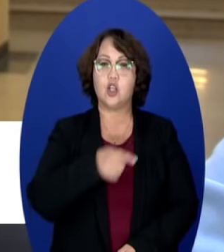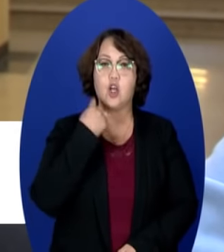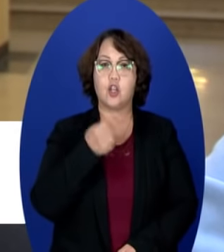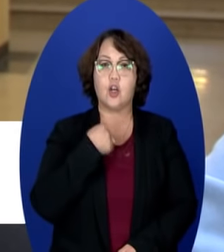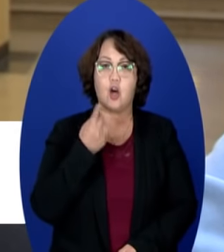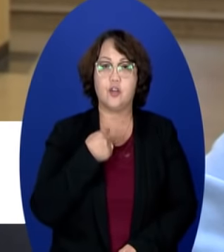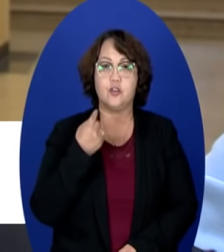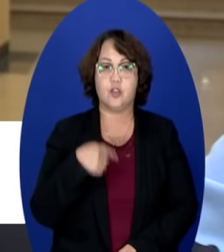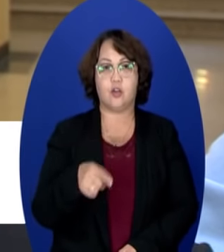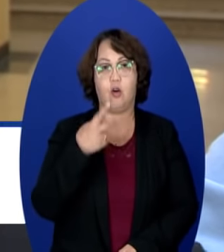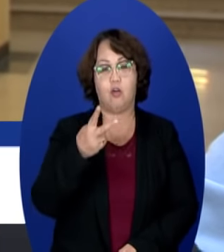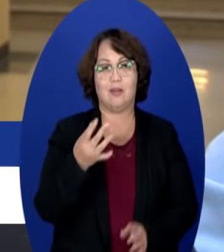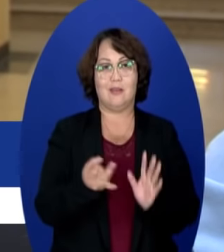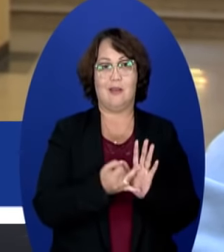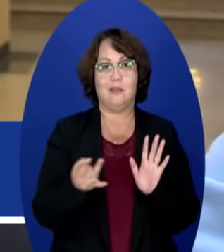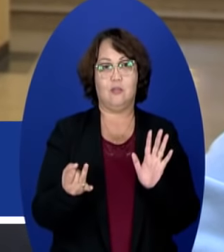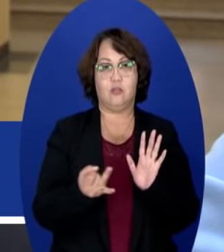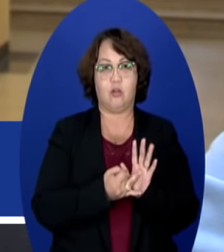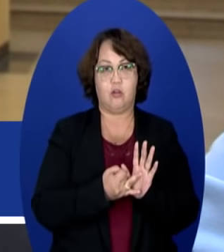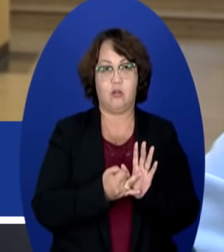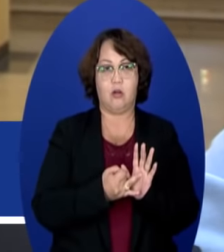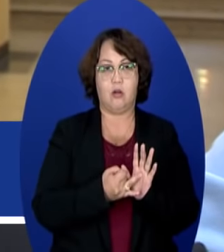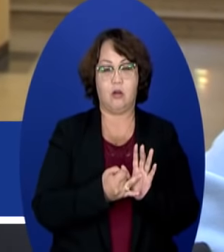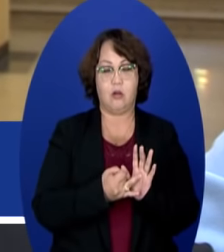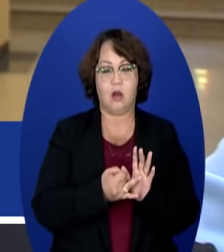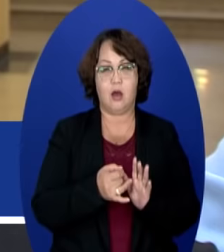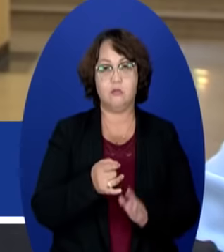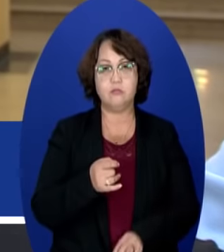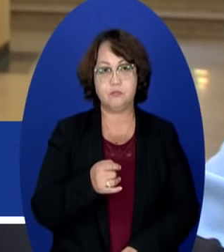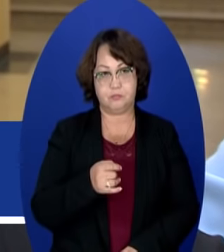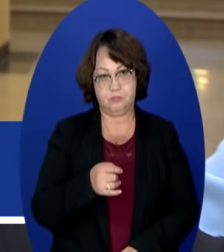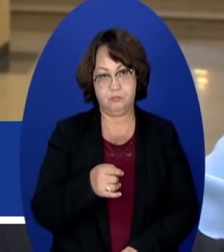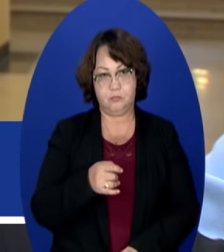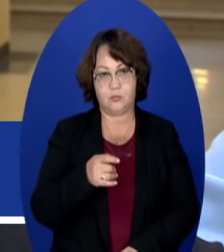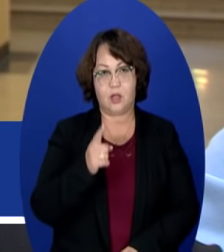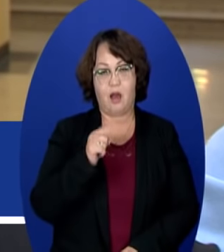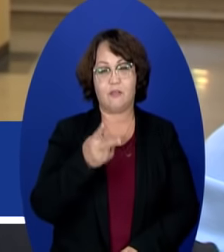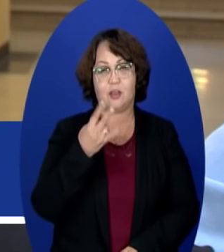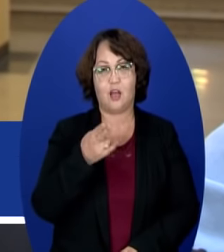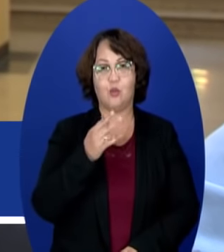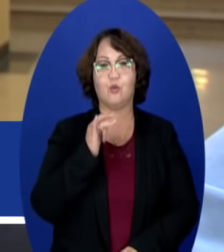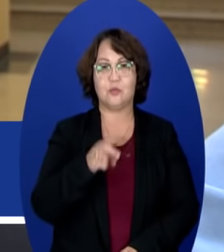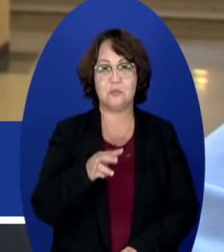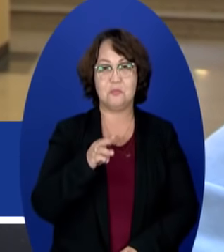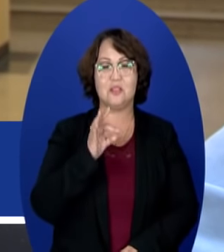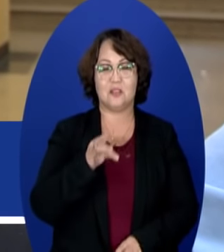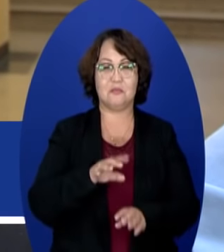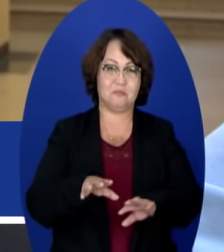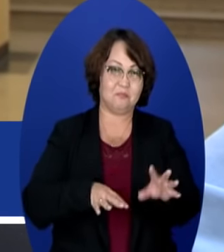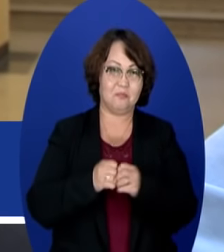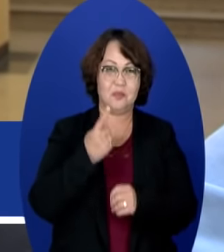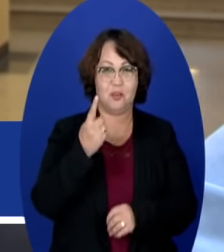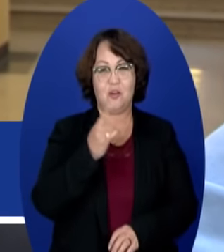бол 277 автогат 4 метр квадрат дээр бол батлагдж байгаа. Энэ нь бол 1-р хороо, 2-р